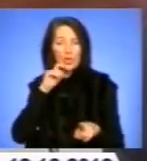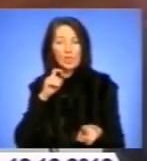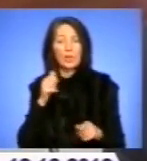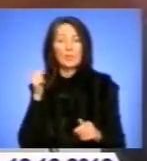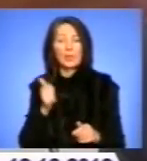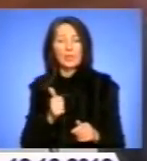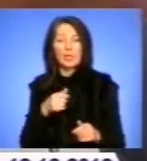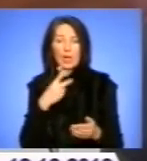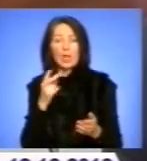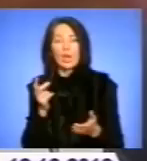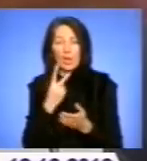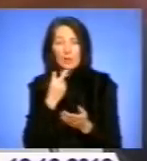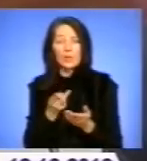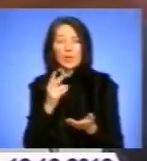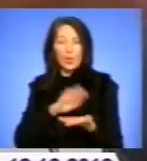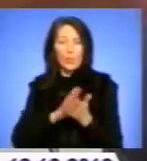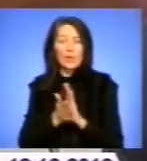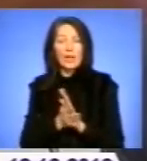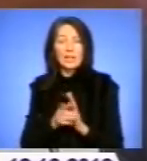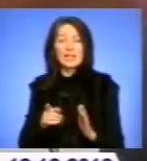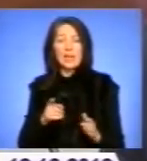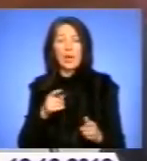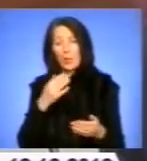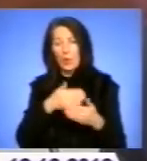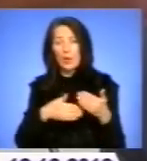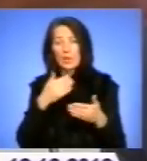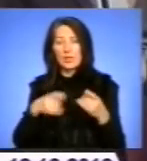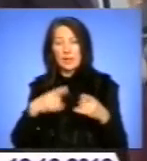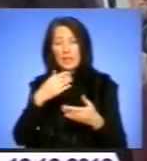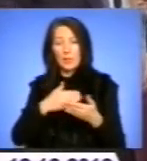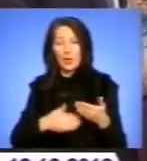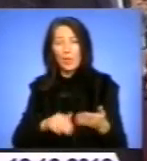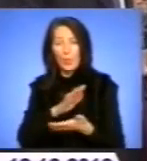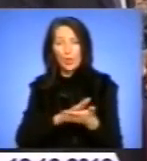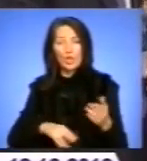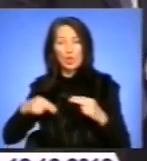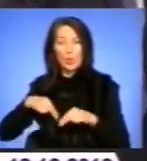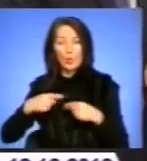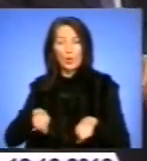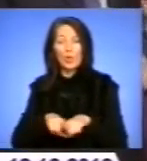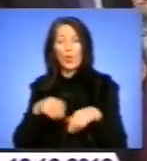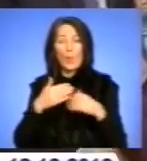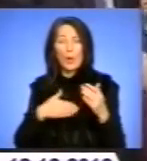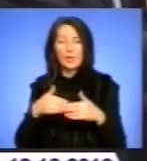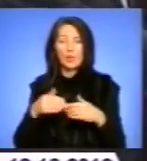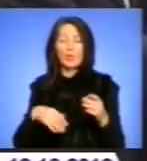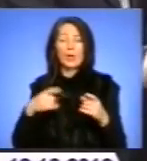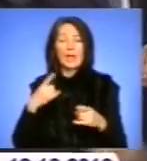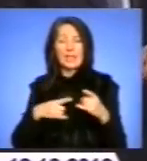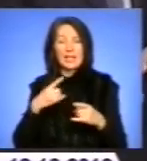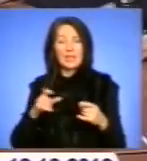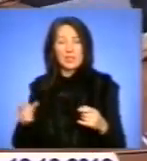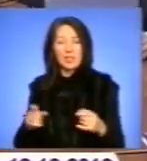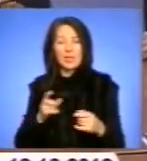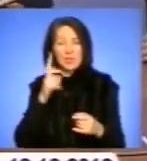зустрічатимуться з українськими колегами. Домовлятимуться про обмін телепрограмами та подальшу роботу. Таку практику телевізійники з Харбіна вже випробували у